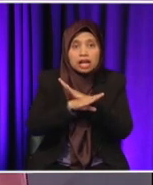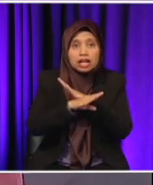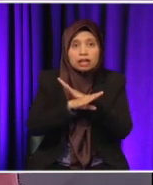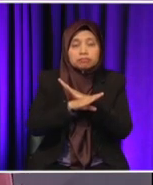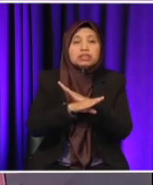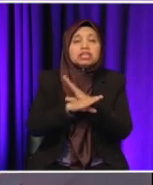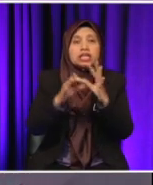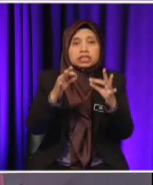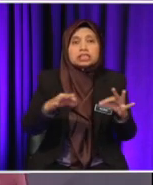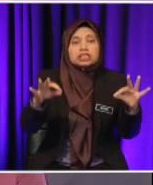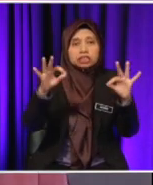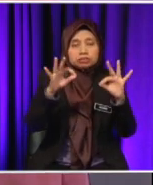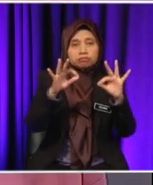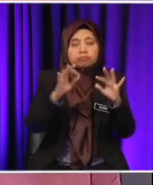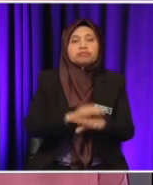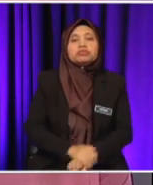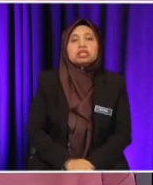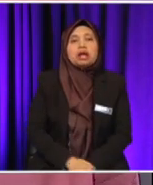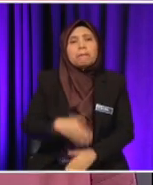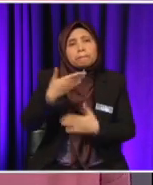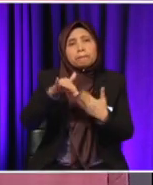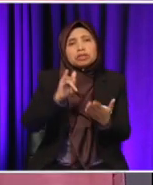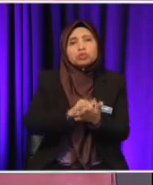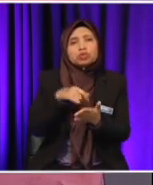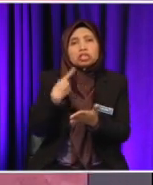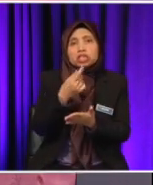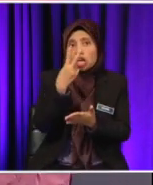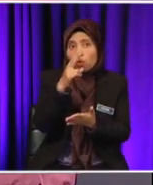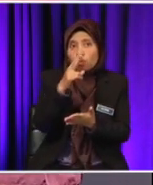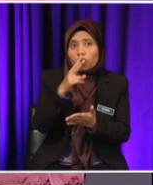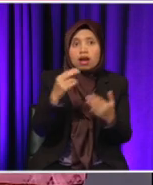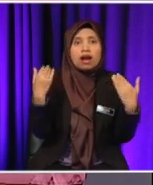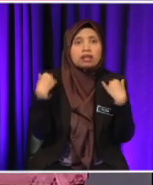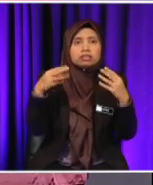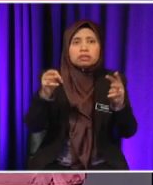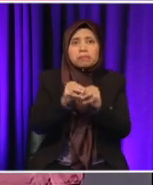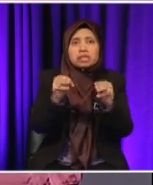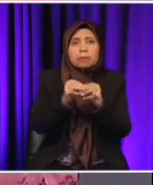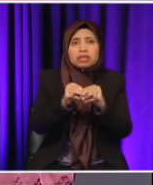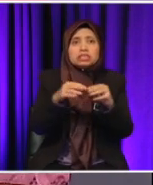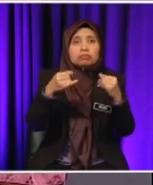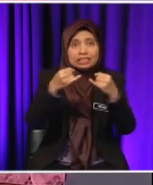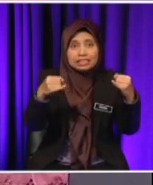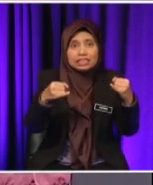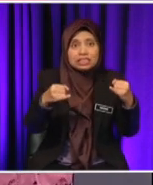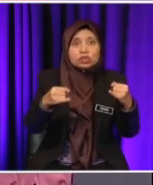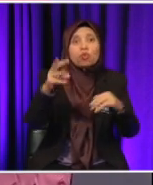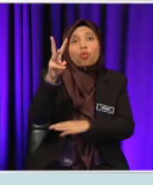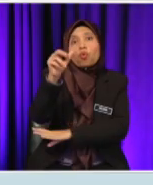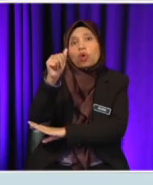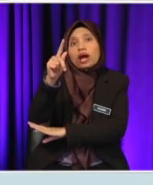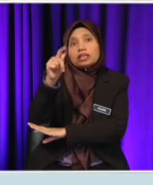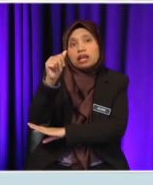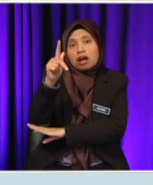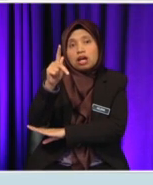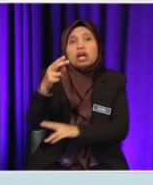Itu adalah pewatakan kemudian kita lihat dalam ada berbagai jenis watak di sini yang pertama kita lihat adalah